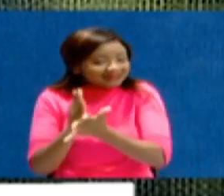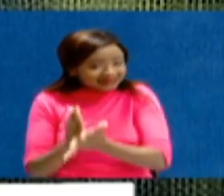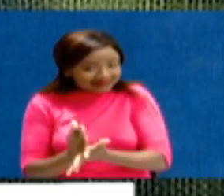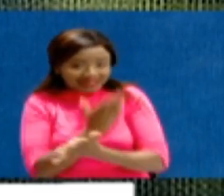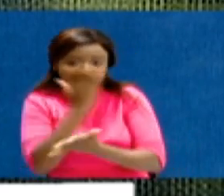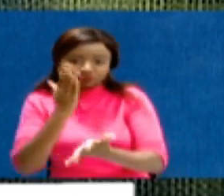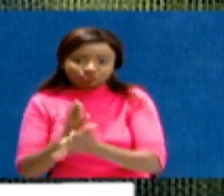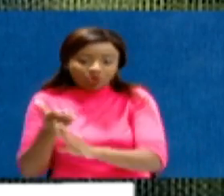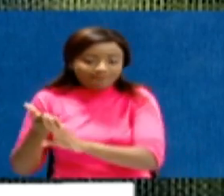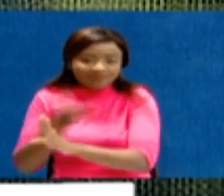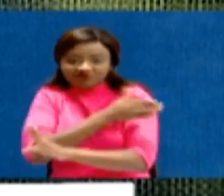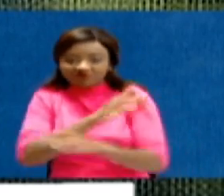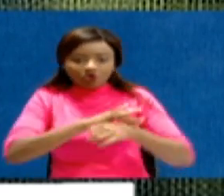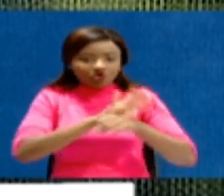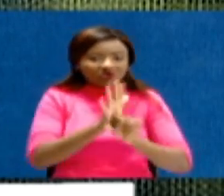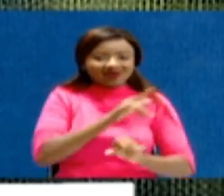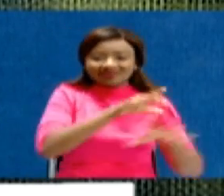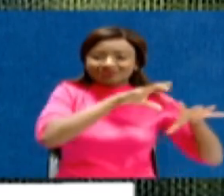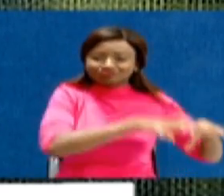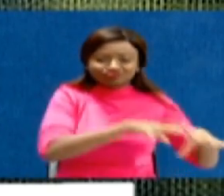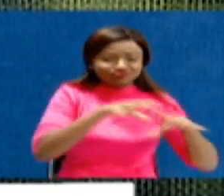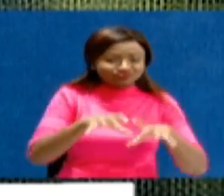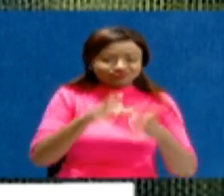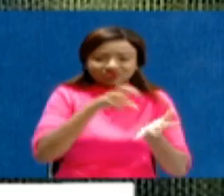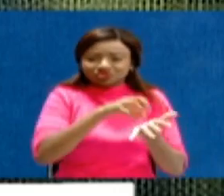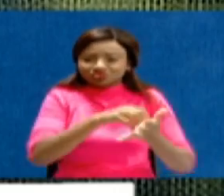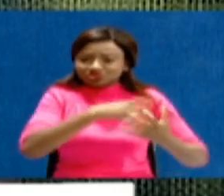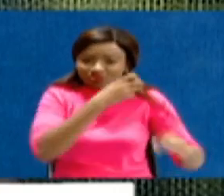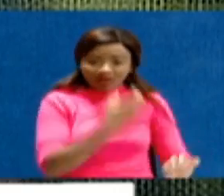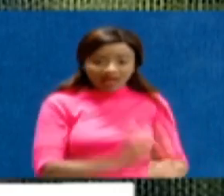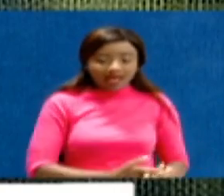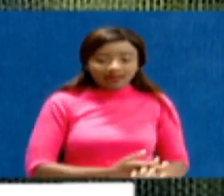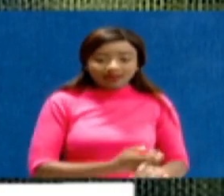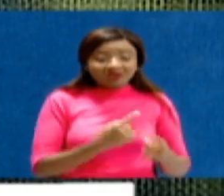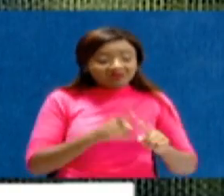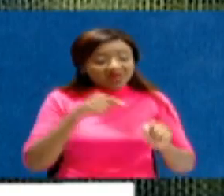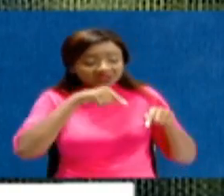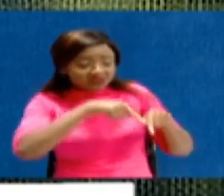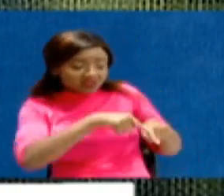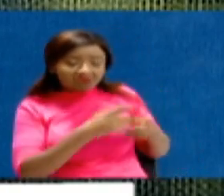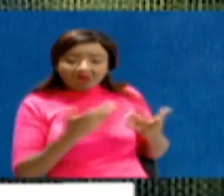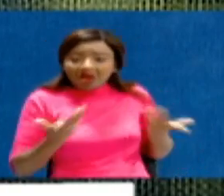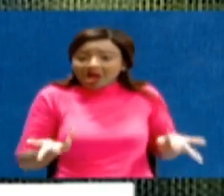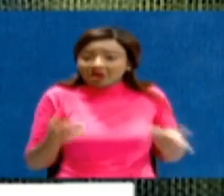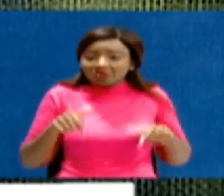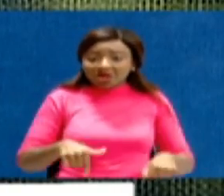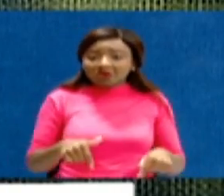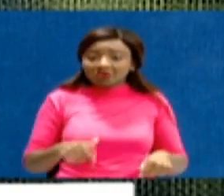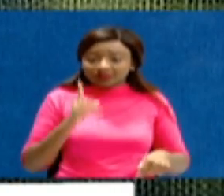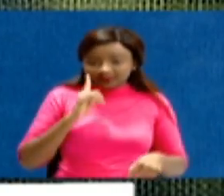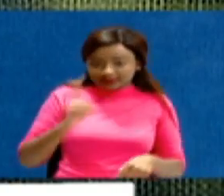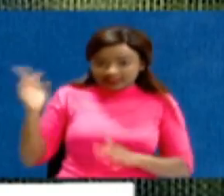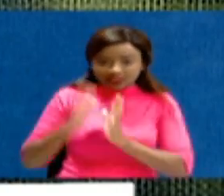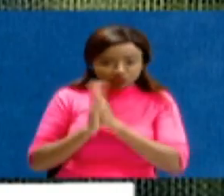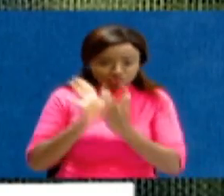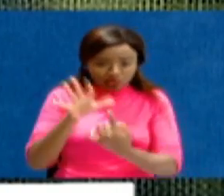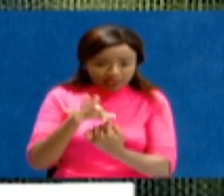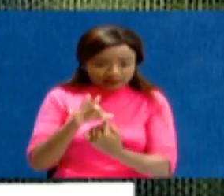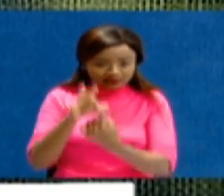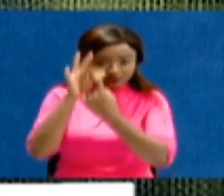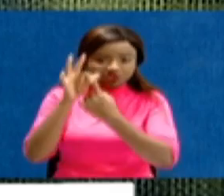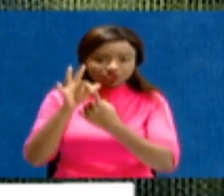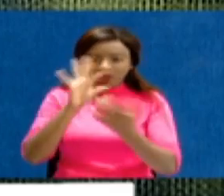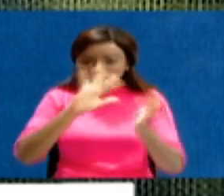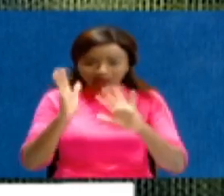korona wamekuwa wakipitia mazingira magumu. Je, watoto hawa wanafanya nini kipindi hiki? Katika makala maalum ya masomo mashinani ya awamu ya